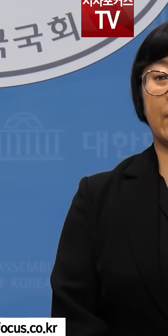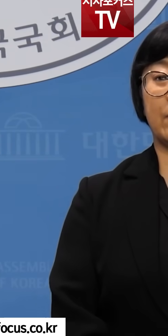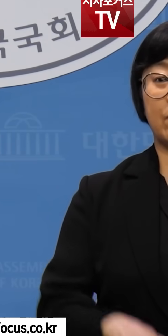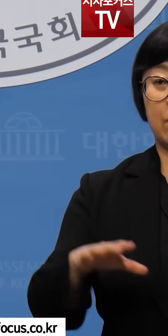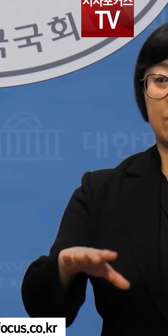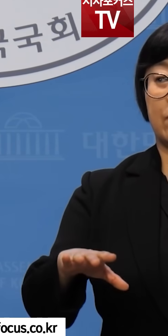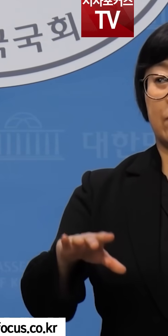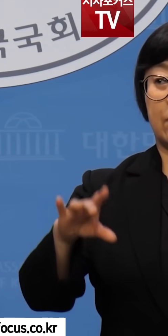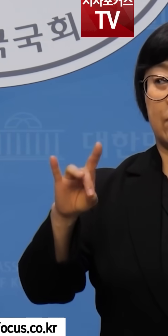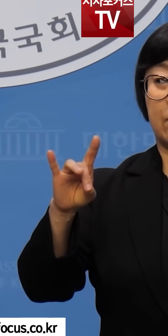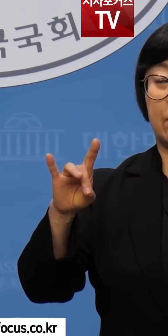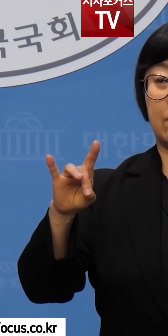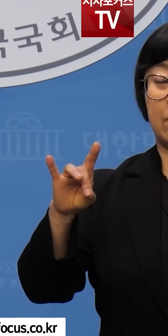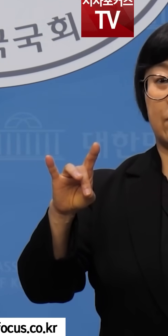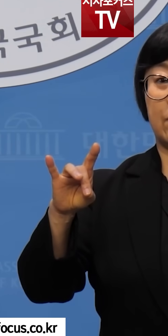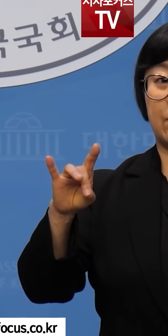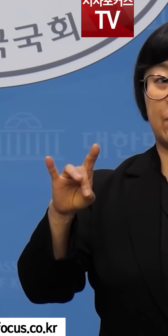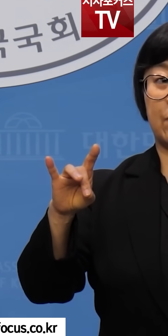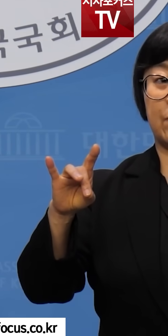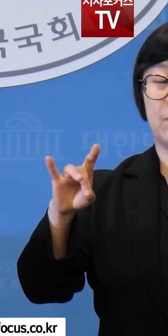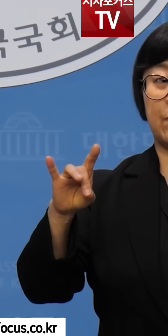먼저